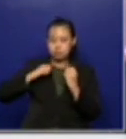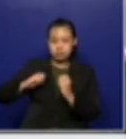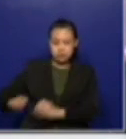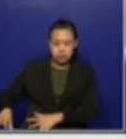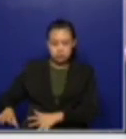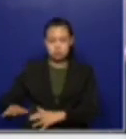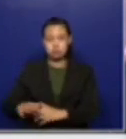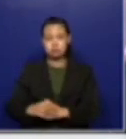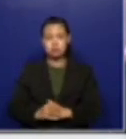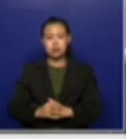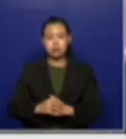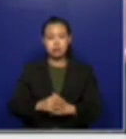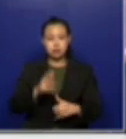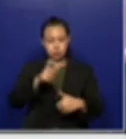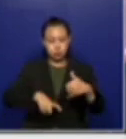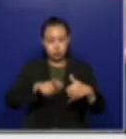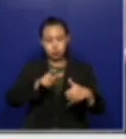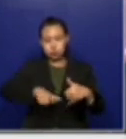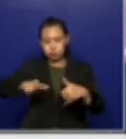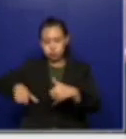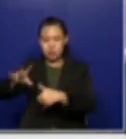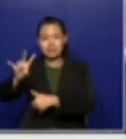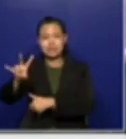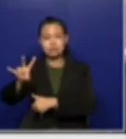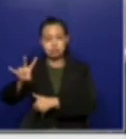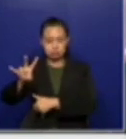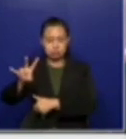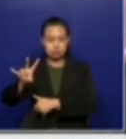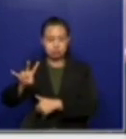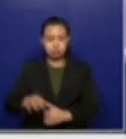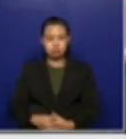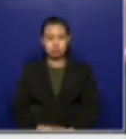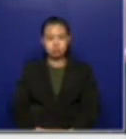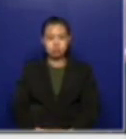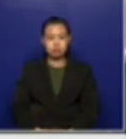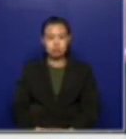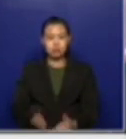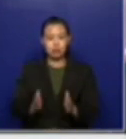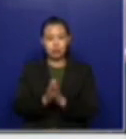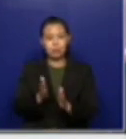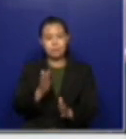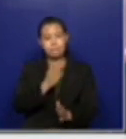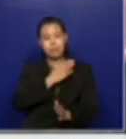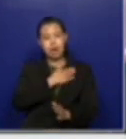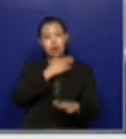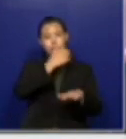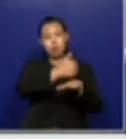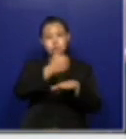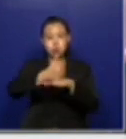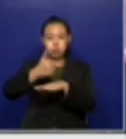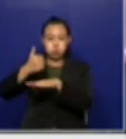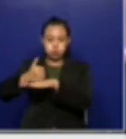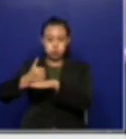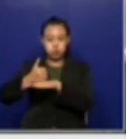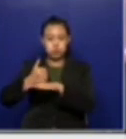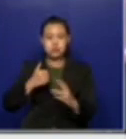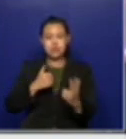รูปโดยมีพระระดับผู้ใหญ่3รู